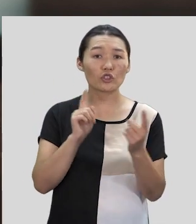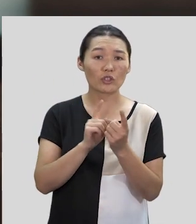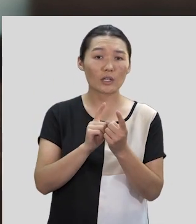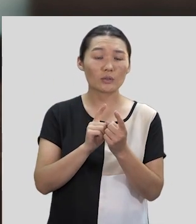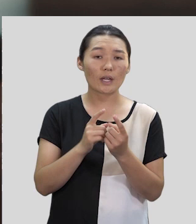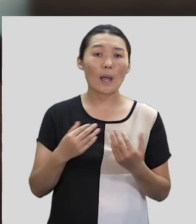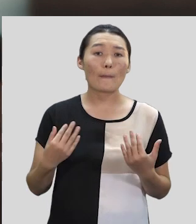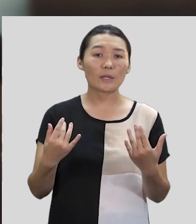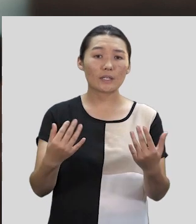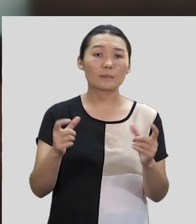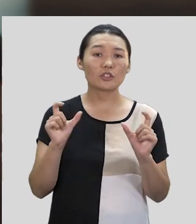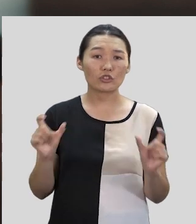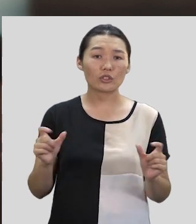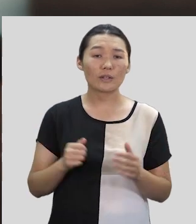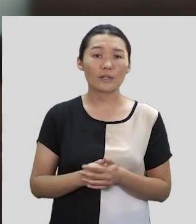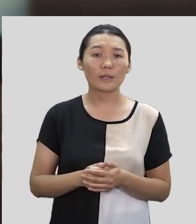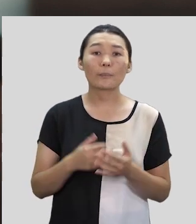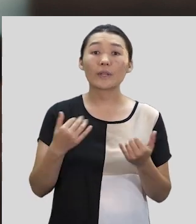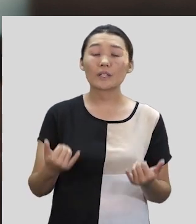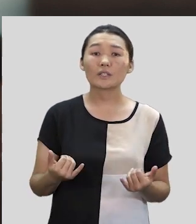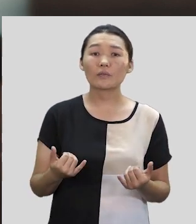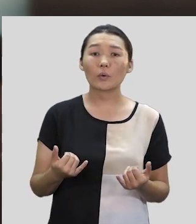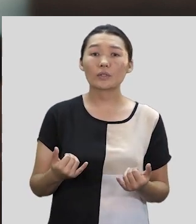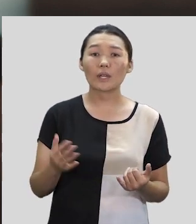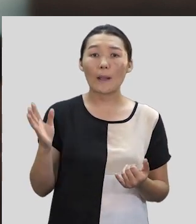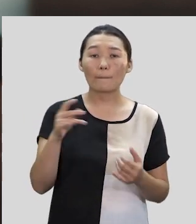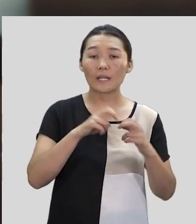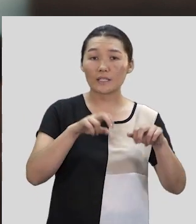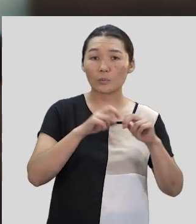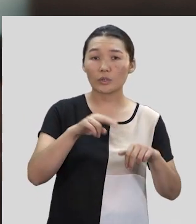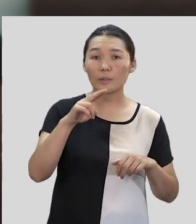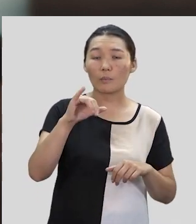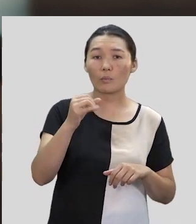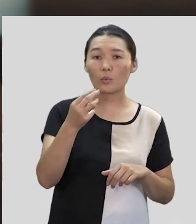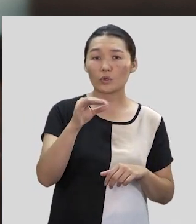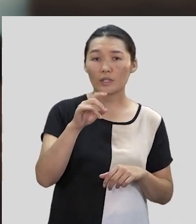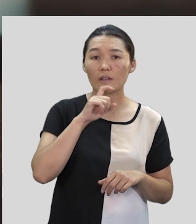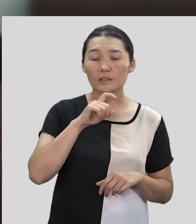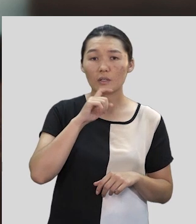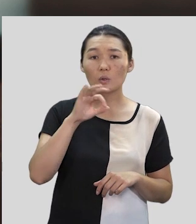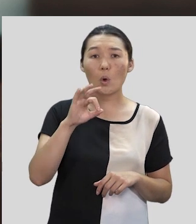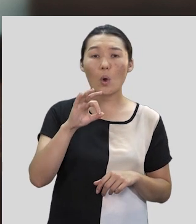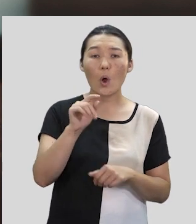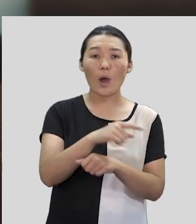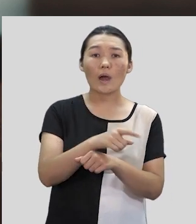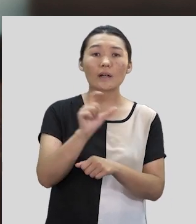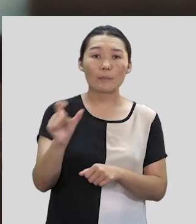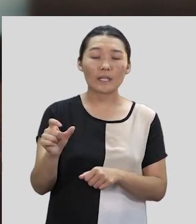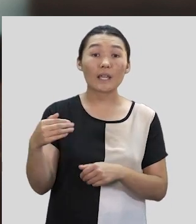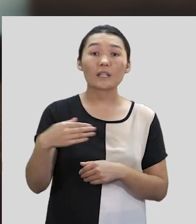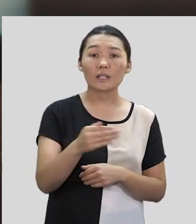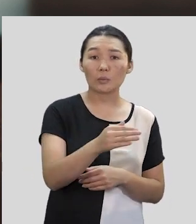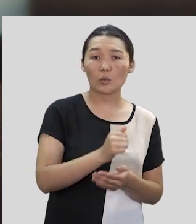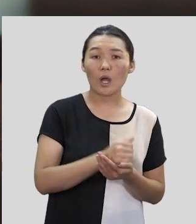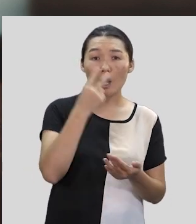потребности человека сегодня мы рассмотрим сказку пушкина о рыбаке и рыбке и увидим с